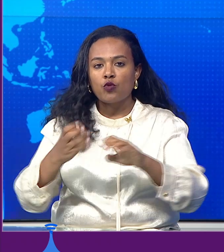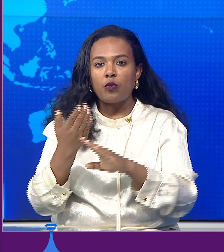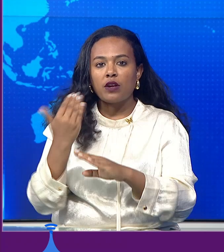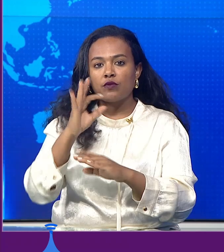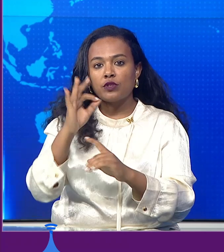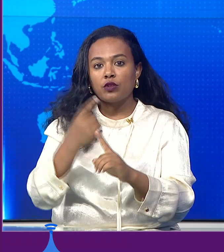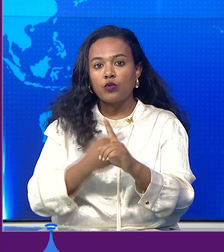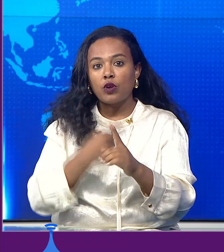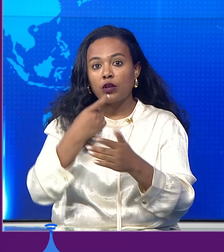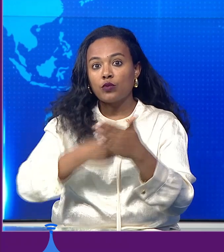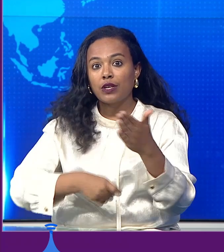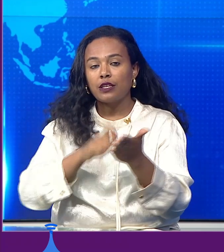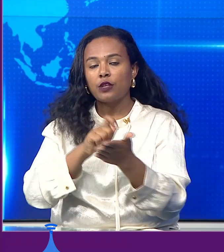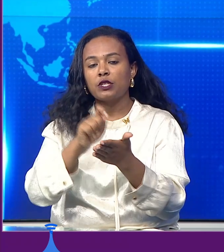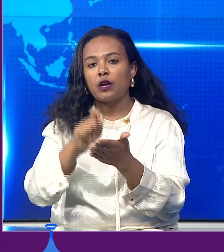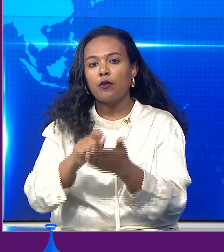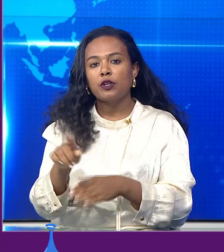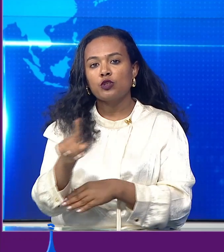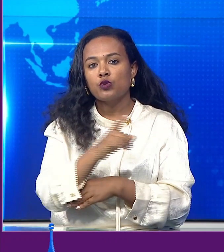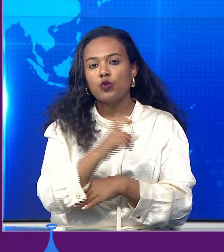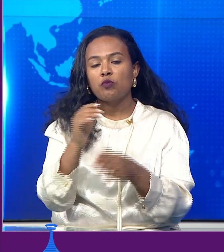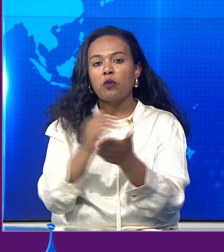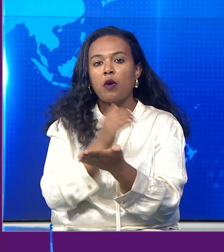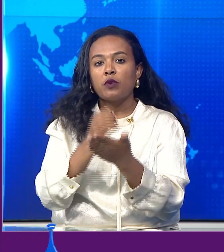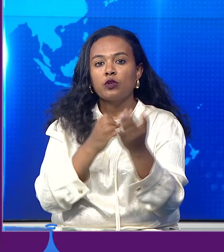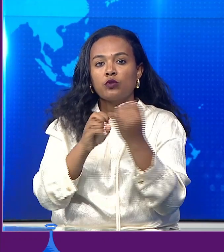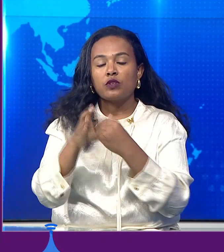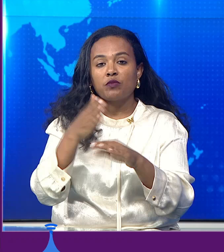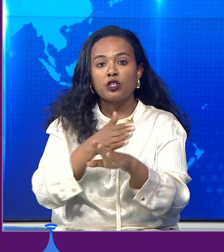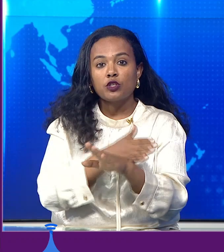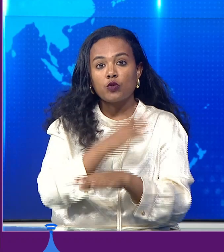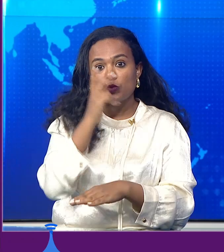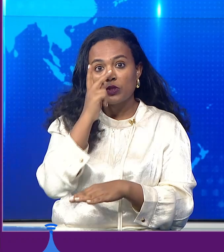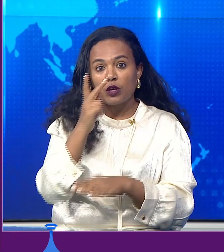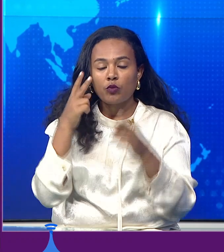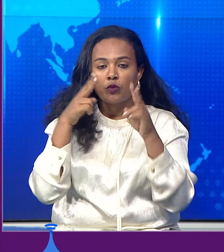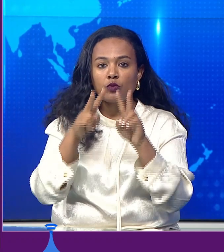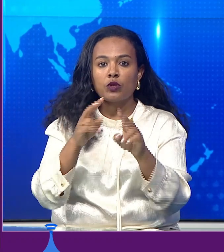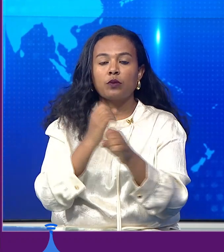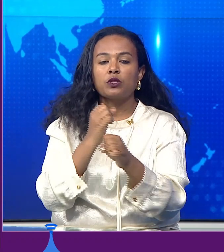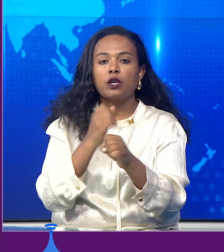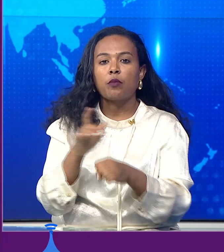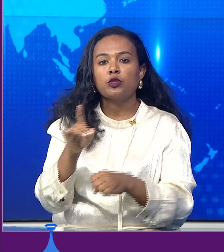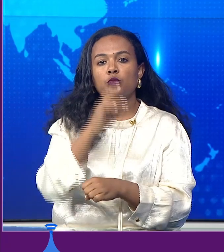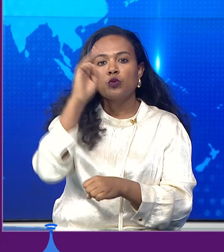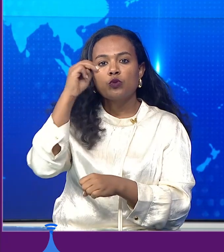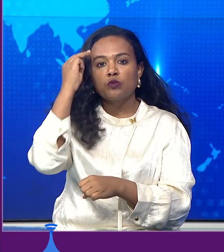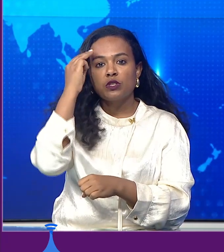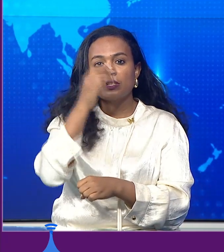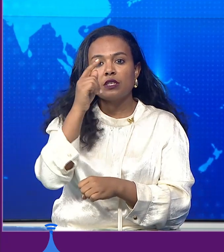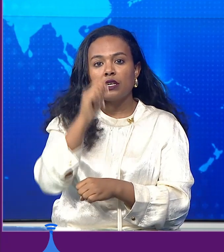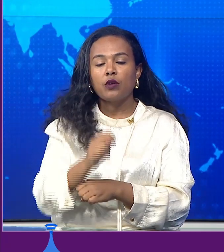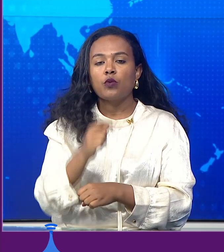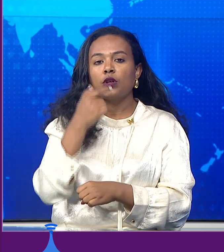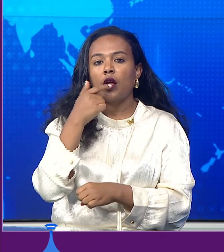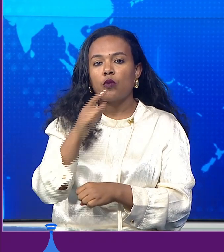ወራት ውጤት የተመዘገበባቸው ሲሆን በማምረቻው ዘርፍ መሻሻሎች ቢታዩም በትኩረት የሚሰራባቸው መሆኑንም ሚኒስትር ዴኤታው ገልጸዋል።